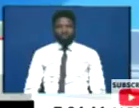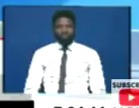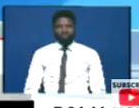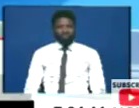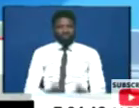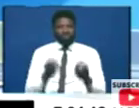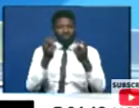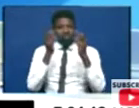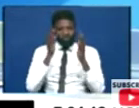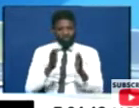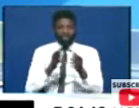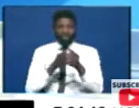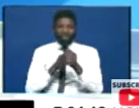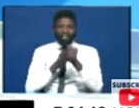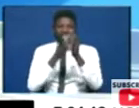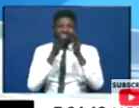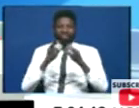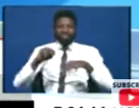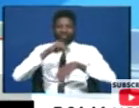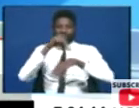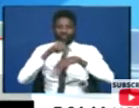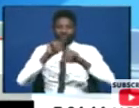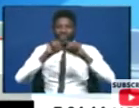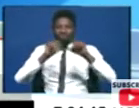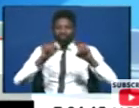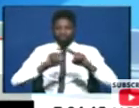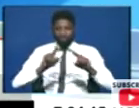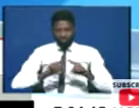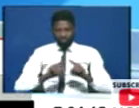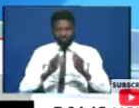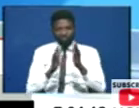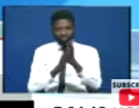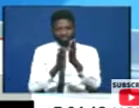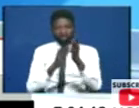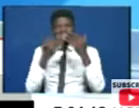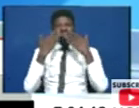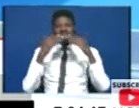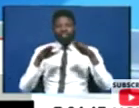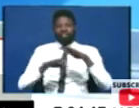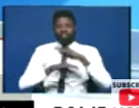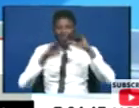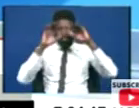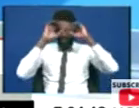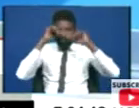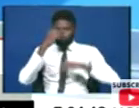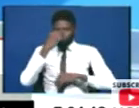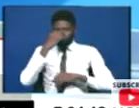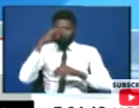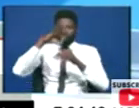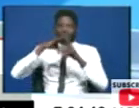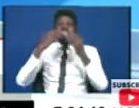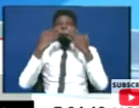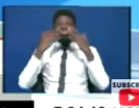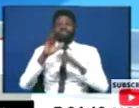Mtazamaji, viongozi wa mataifa mbalimbali wamempongeza naibu rais William Ruto kwa kuchaguliwa kuwa rais wa tano wa taifa